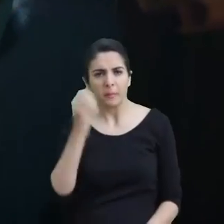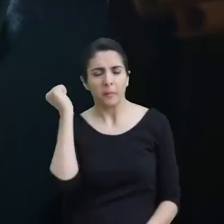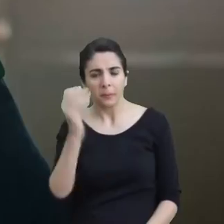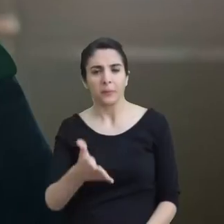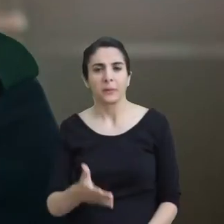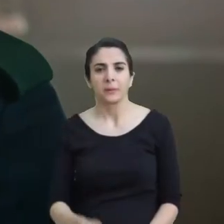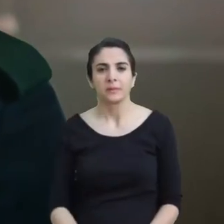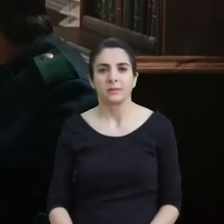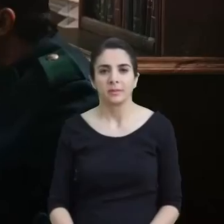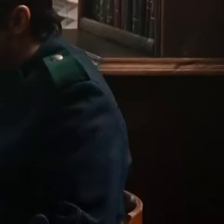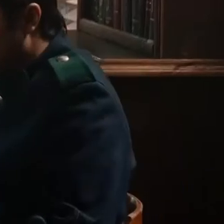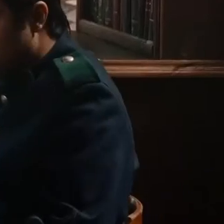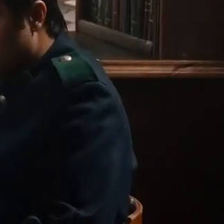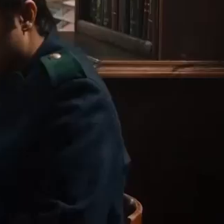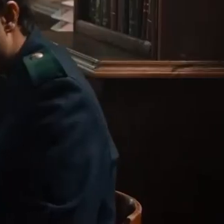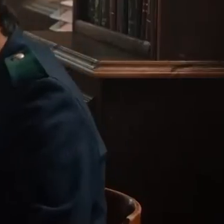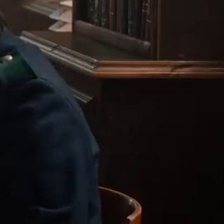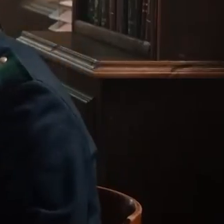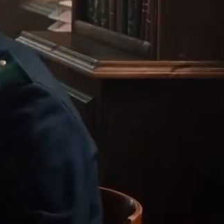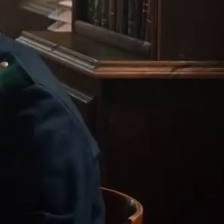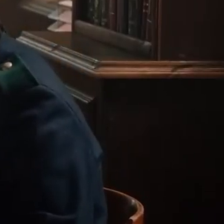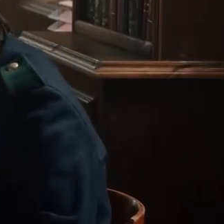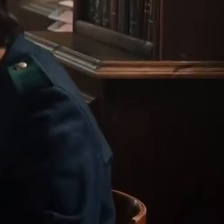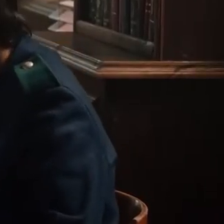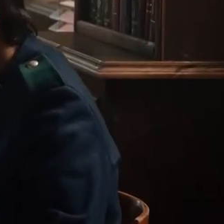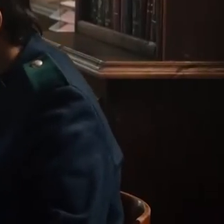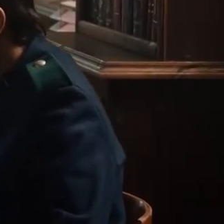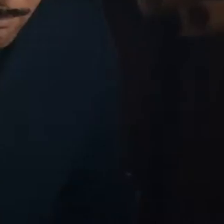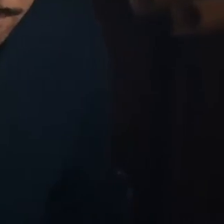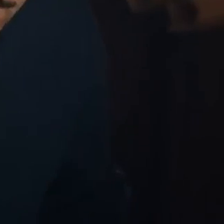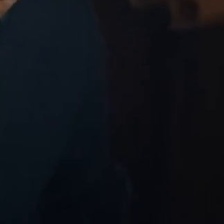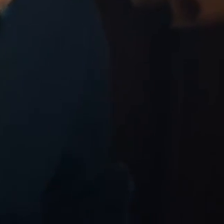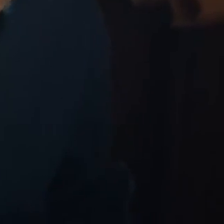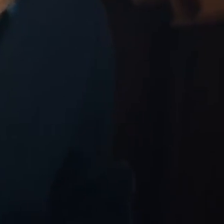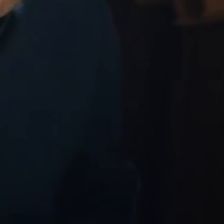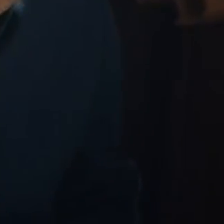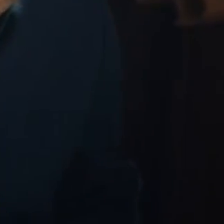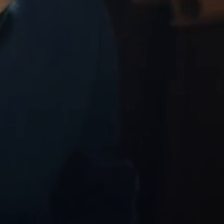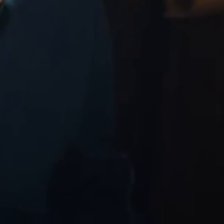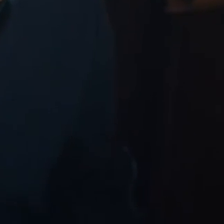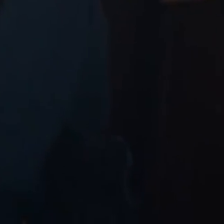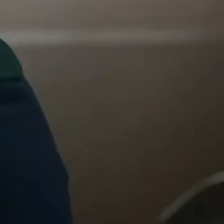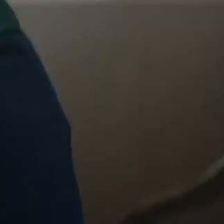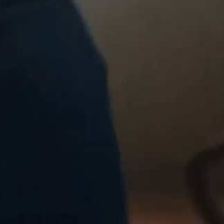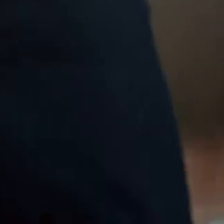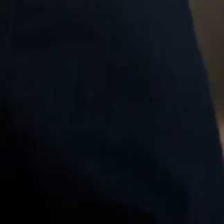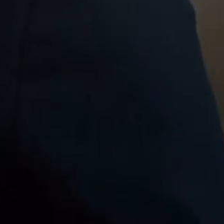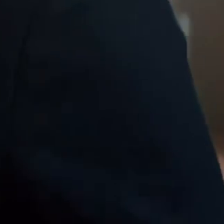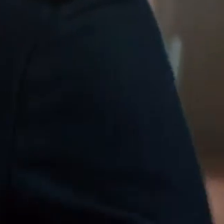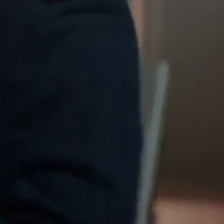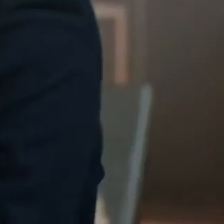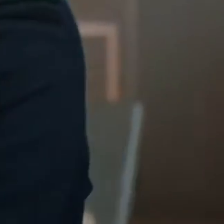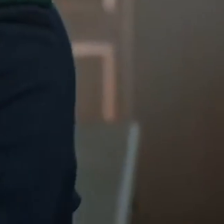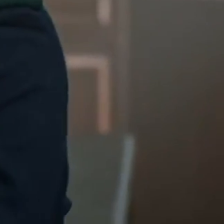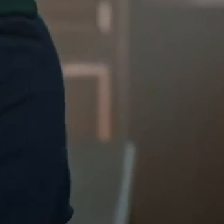Sanat. Çelik nispet yapar gibi tabancasını kemerindeki kılıfından çıkardı, ince kaşa gösteriyor. Nefesini verip buharını